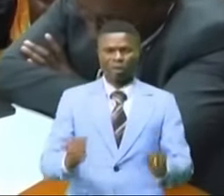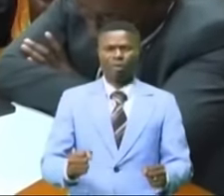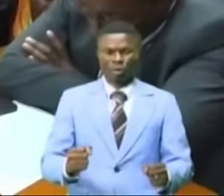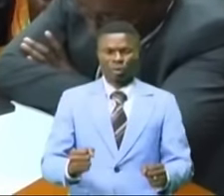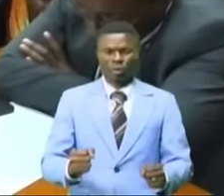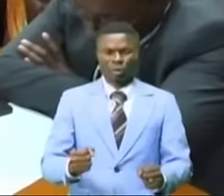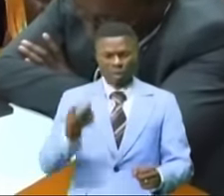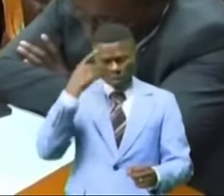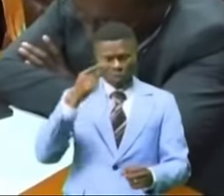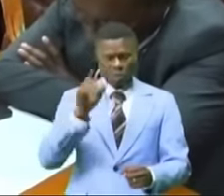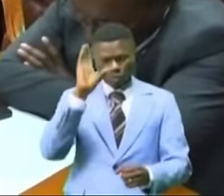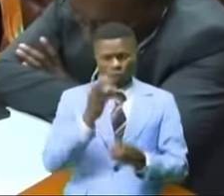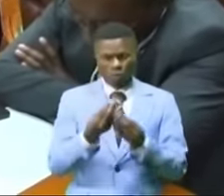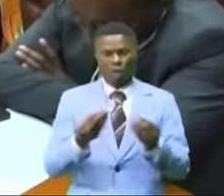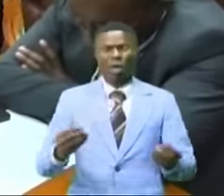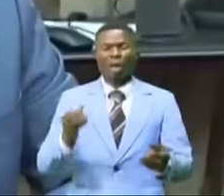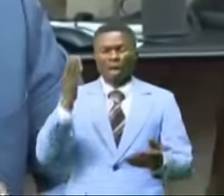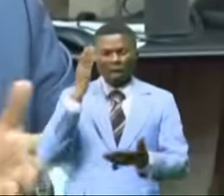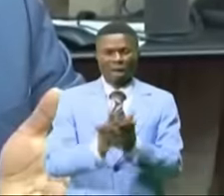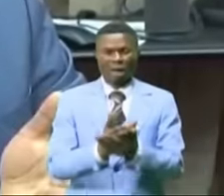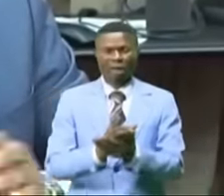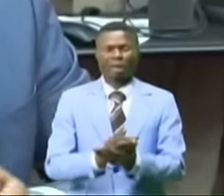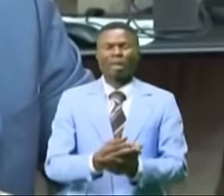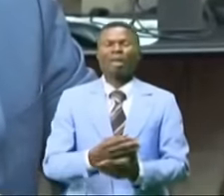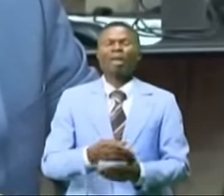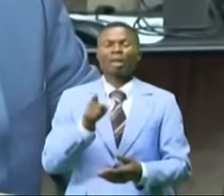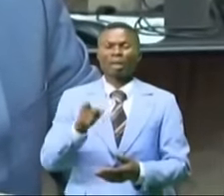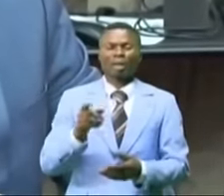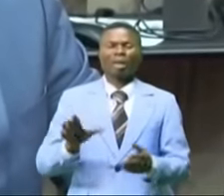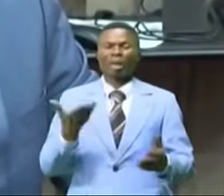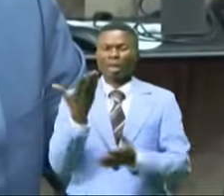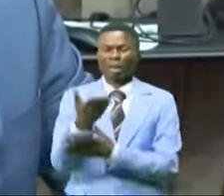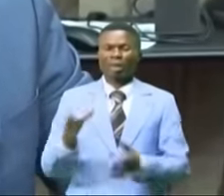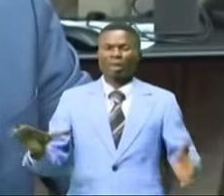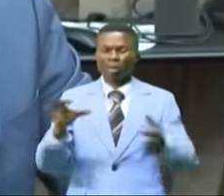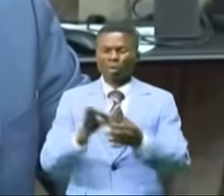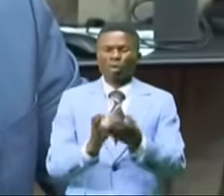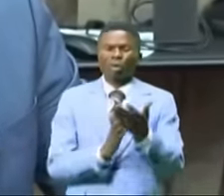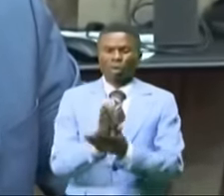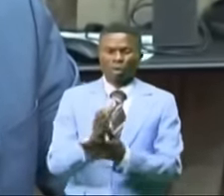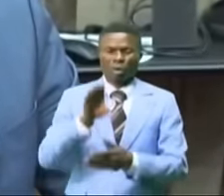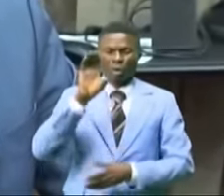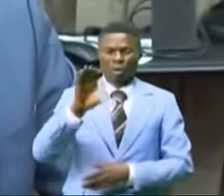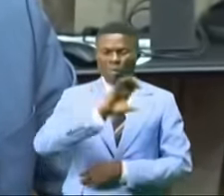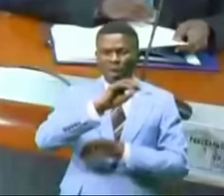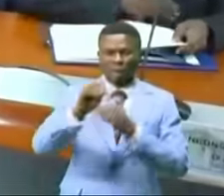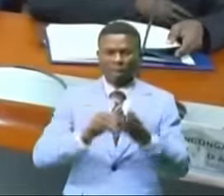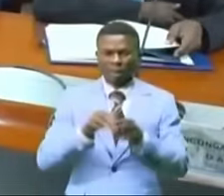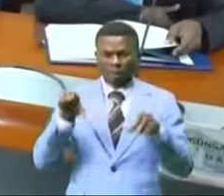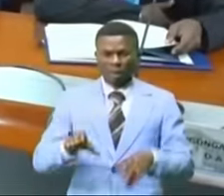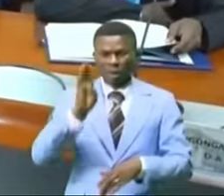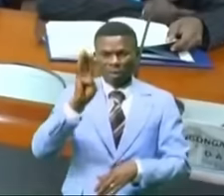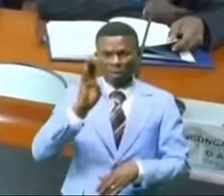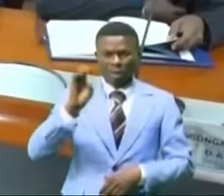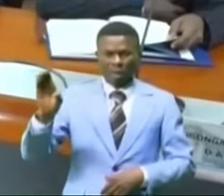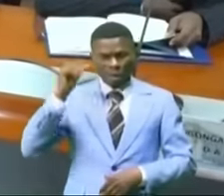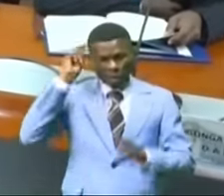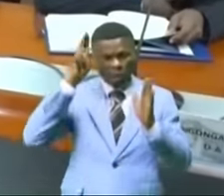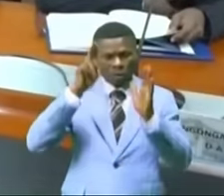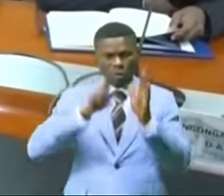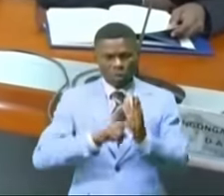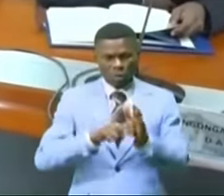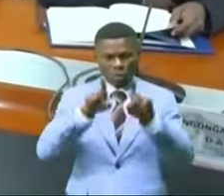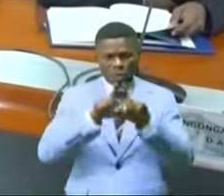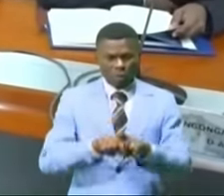Pour surmonter les obstacles, il a suggéré une collaboration étroite, Banque centrale du Congo, gouvernement et